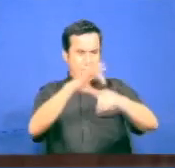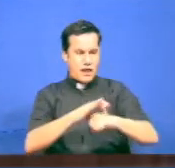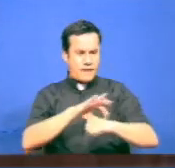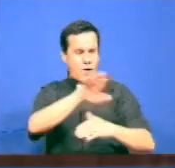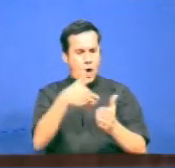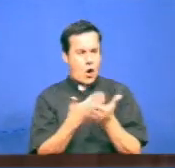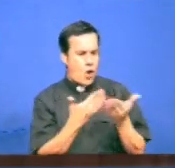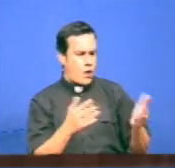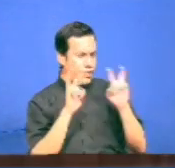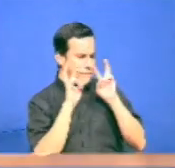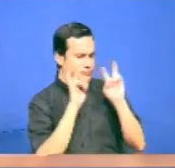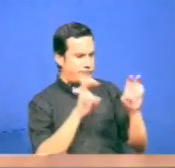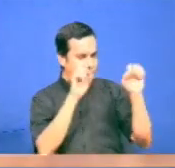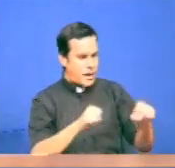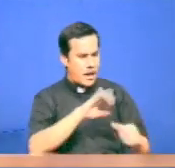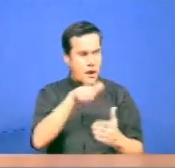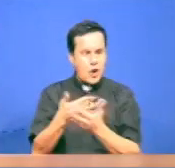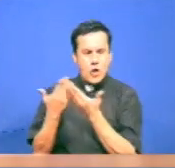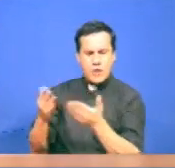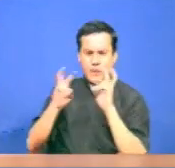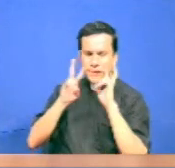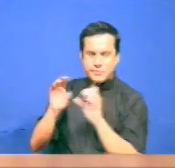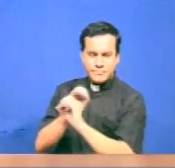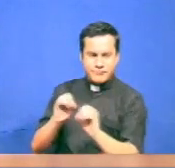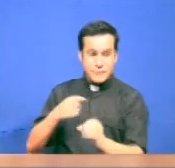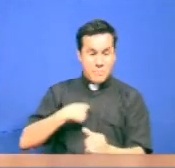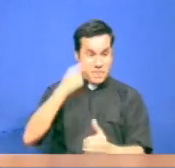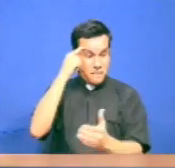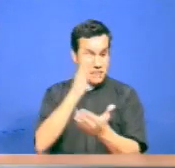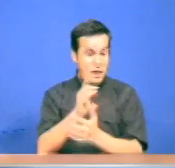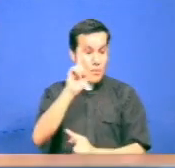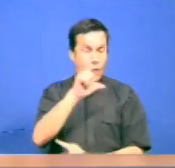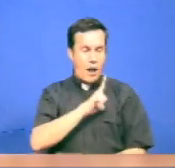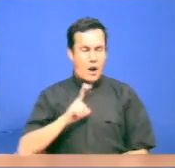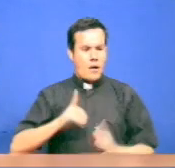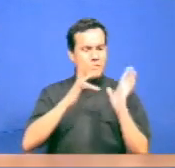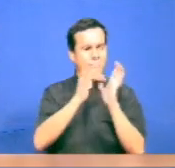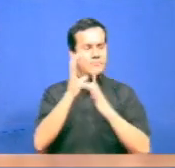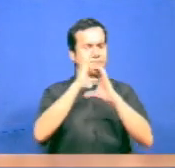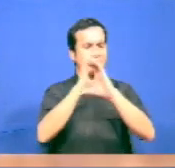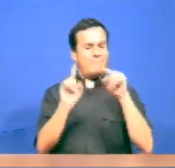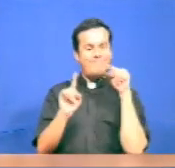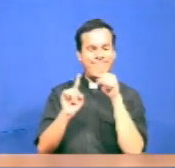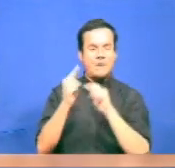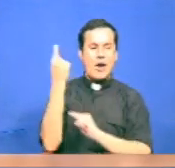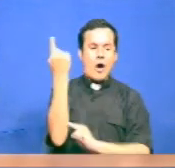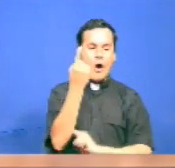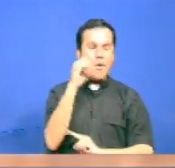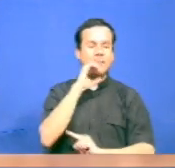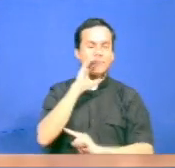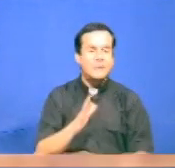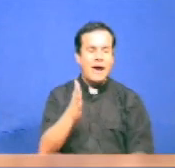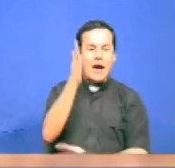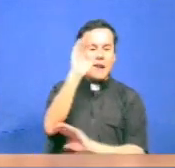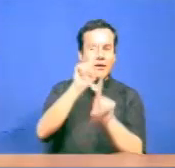mmoja, Baba Mwenyezi, muumba mbingu na dunia, na vitu vyote vinavyoonekana na visivyoonekana. Na sadiki kwa Mungu